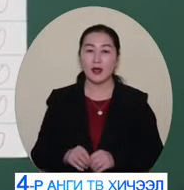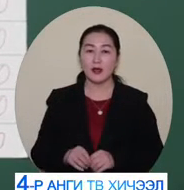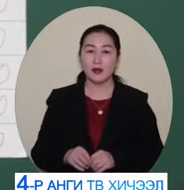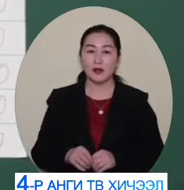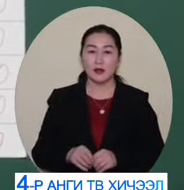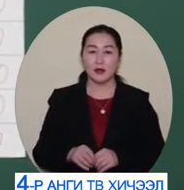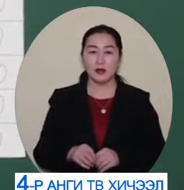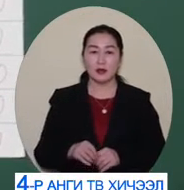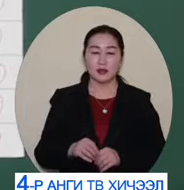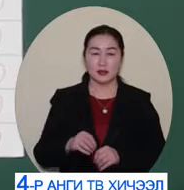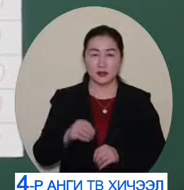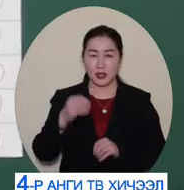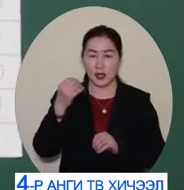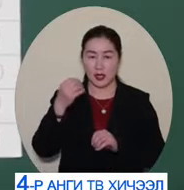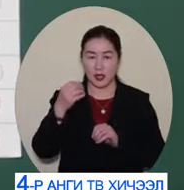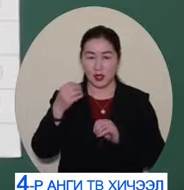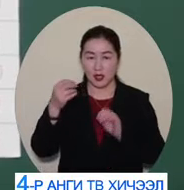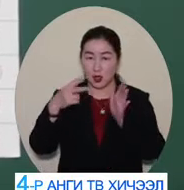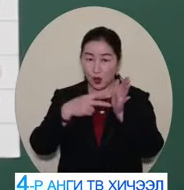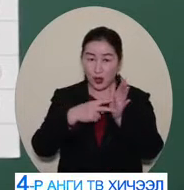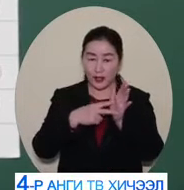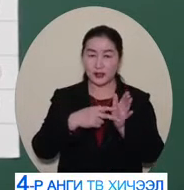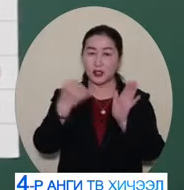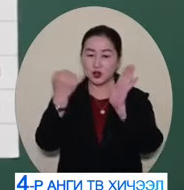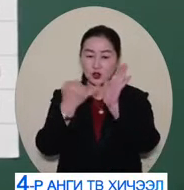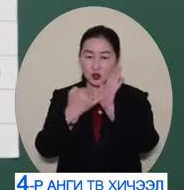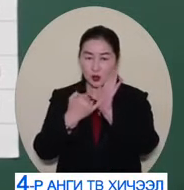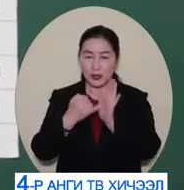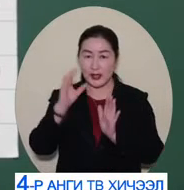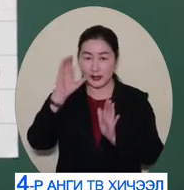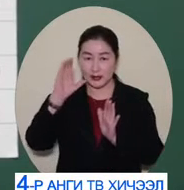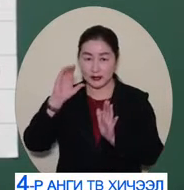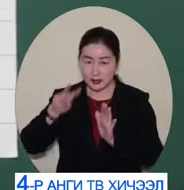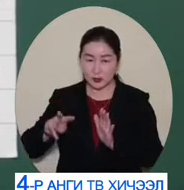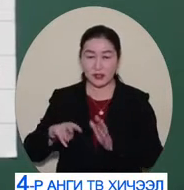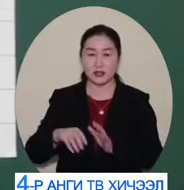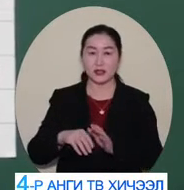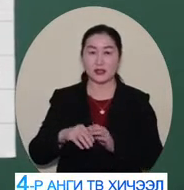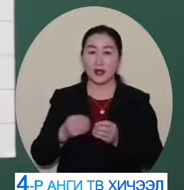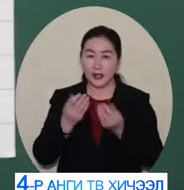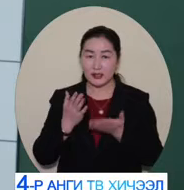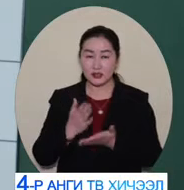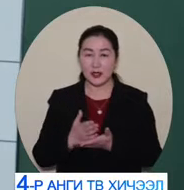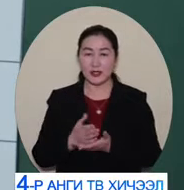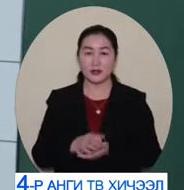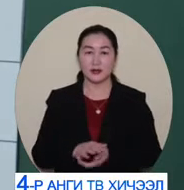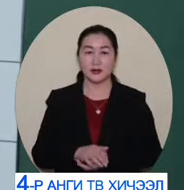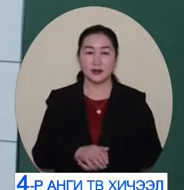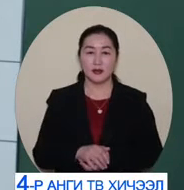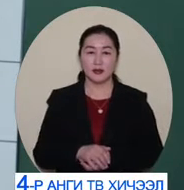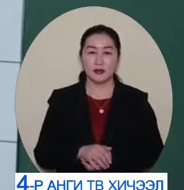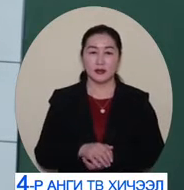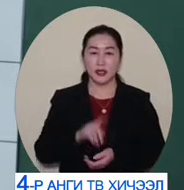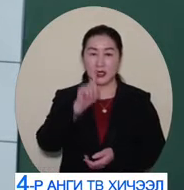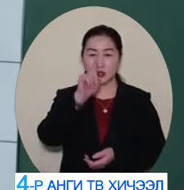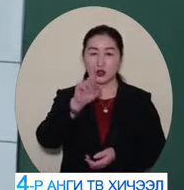см-ийг 50 хуваая. Хэдэн см болох вэ гэдэг? За 300-г 50 хуваахаар 6 см.